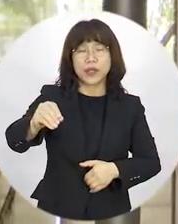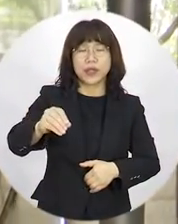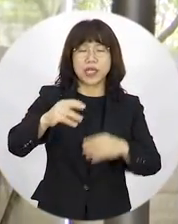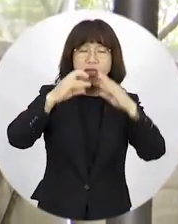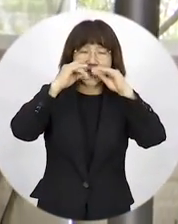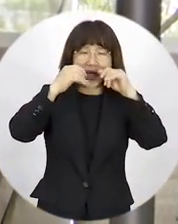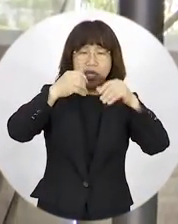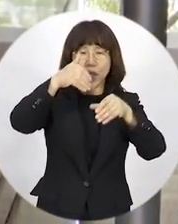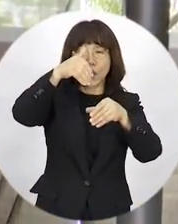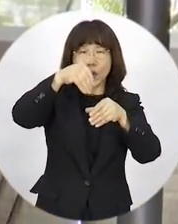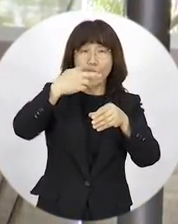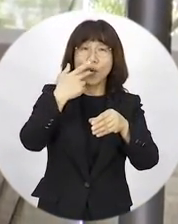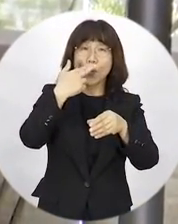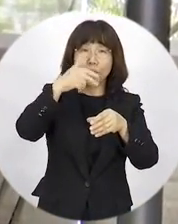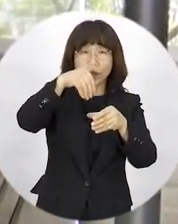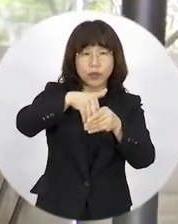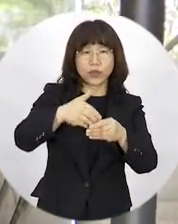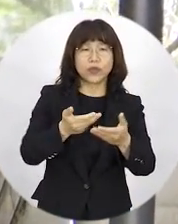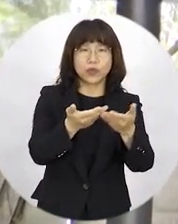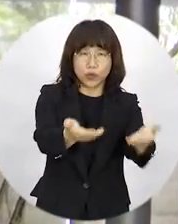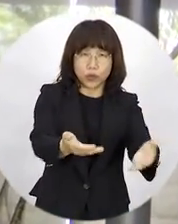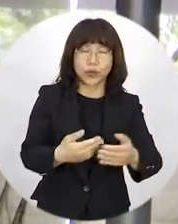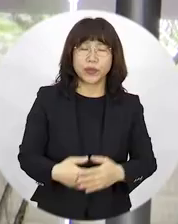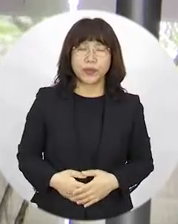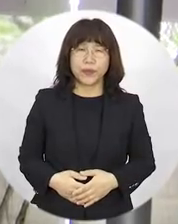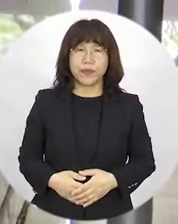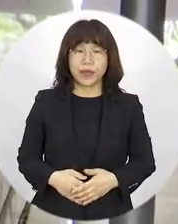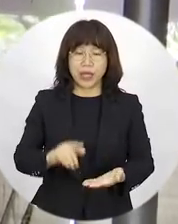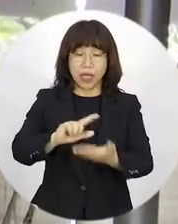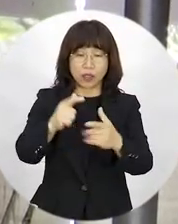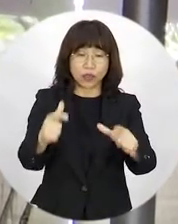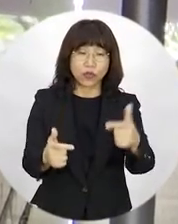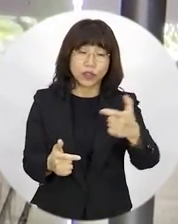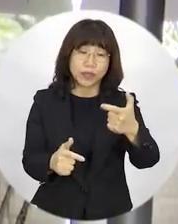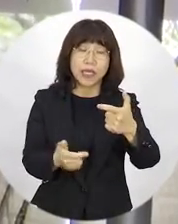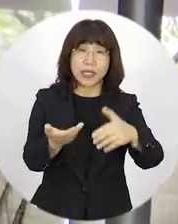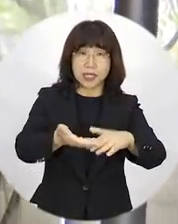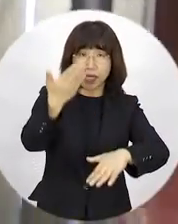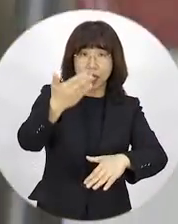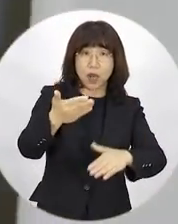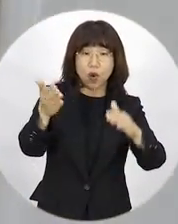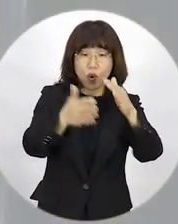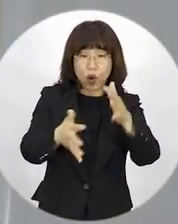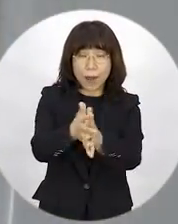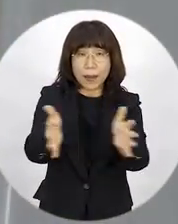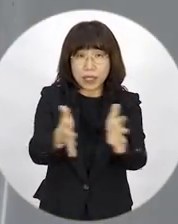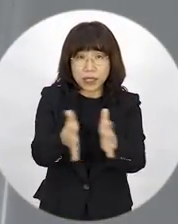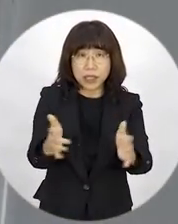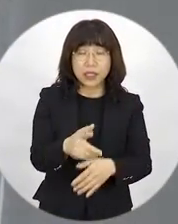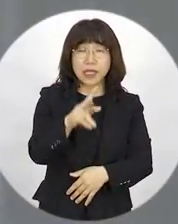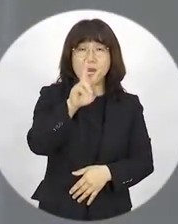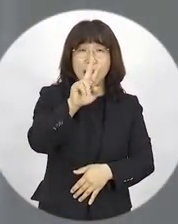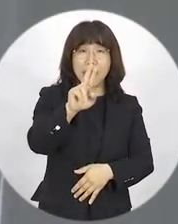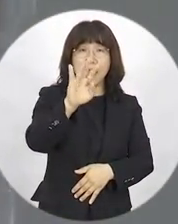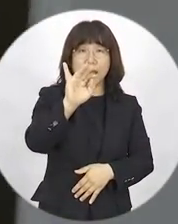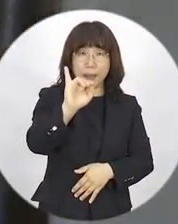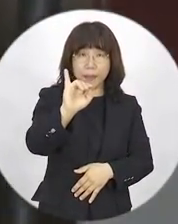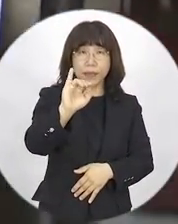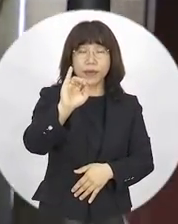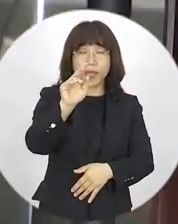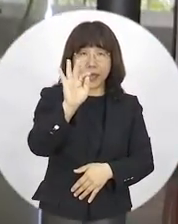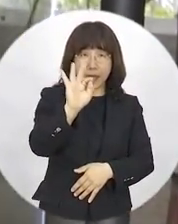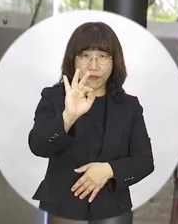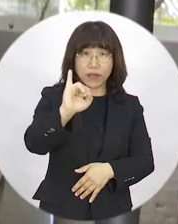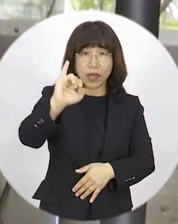상당의 생활쓰레기 종량제 봉투가 지급됩니다 또한 강서구는 60세 대 이상 공동주택의 는 rfid